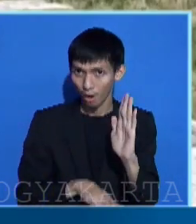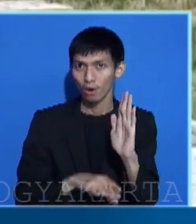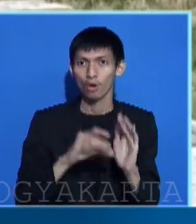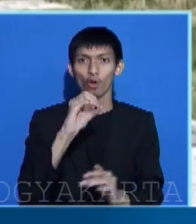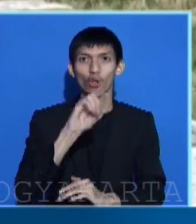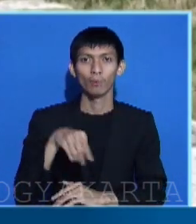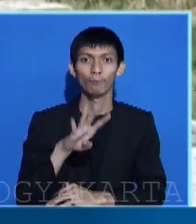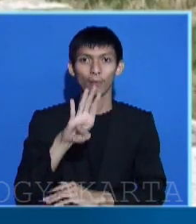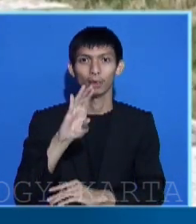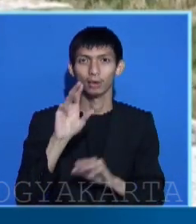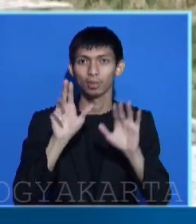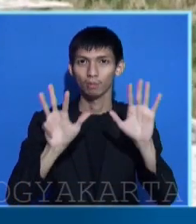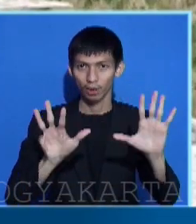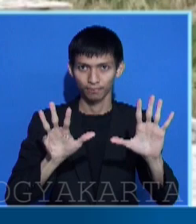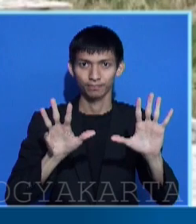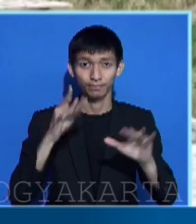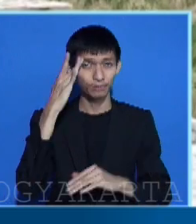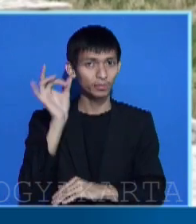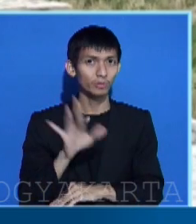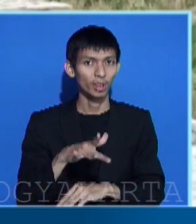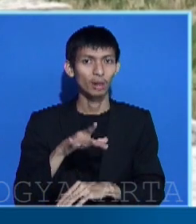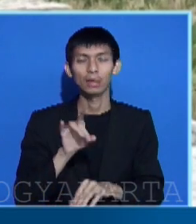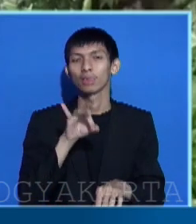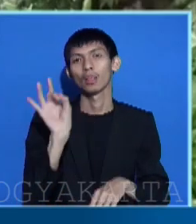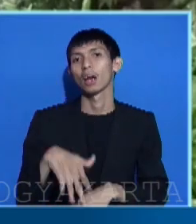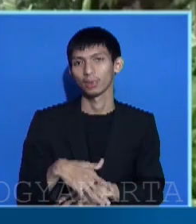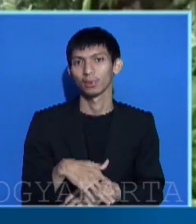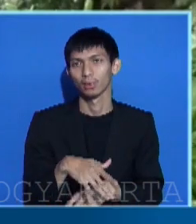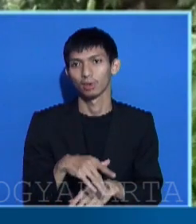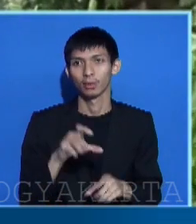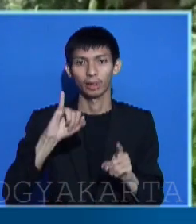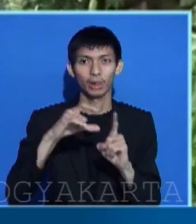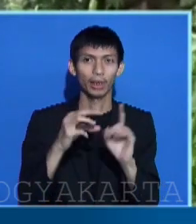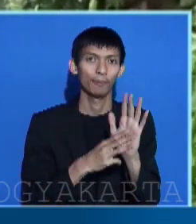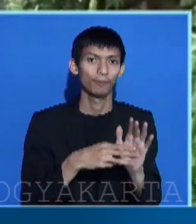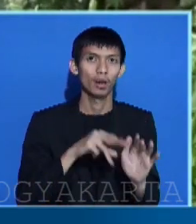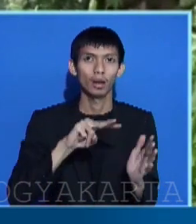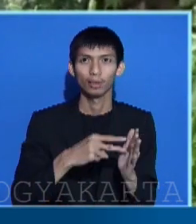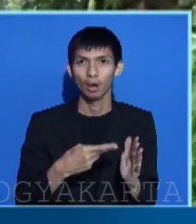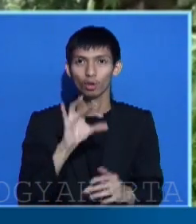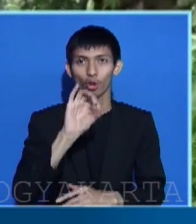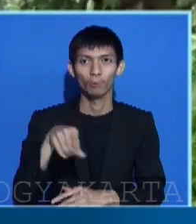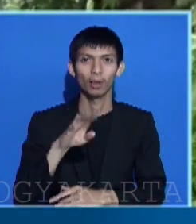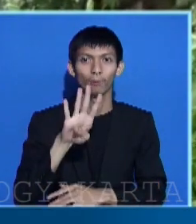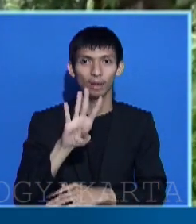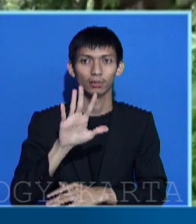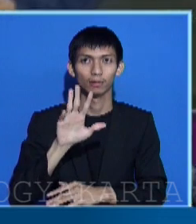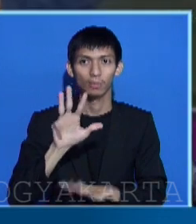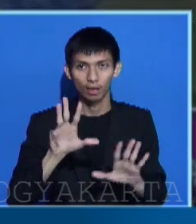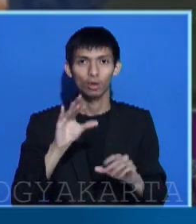0,49 sementara desa tertinggal dikategorikan dengan nilai IDM 0,49 hingga